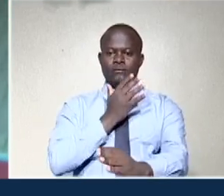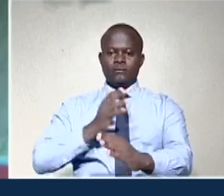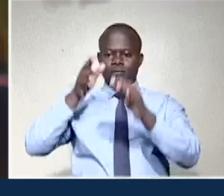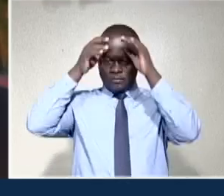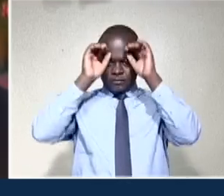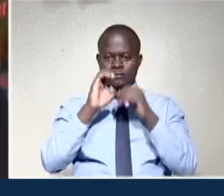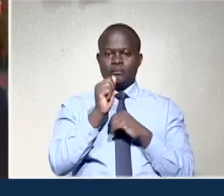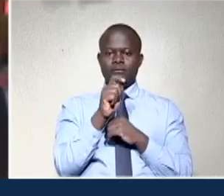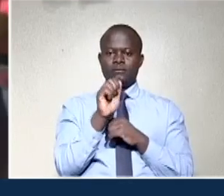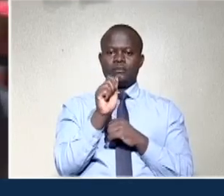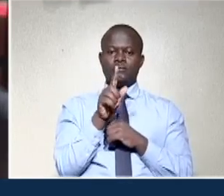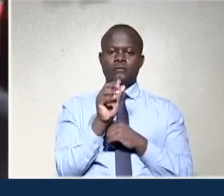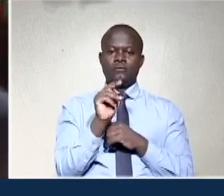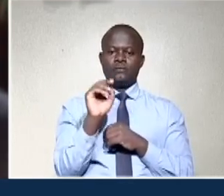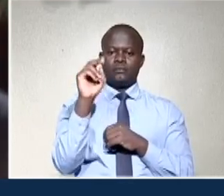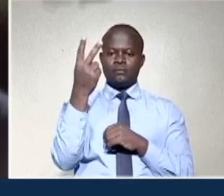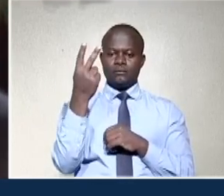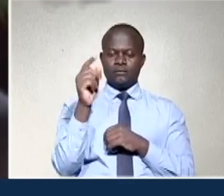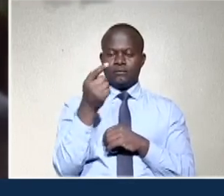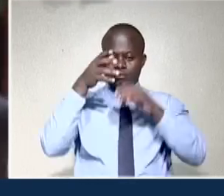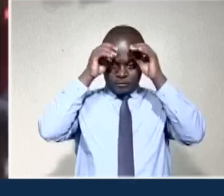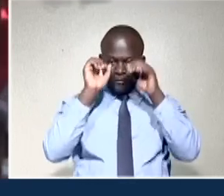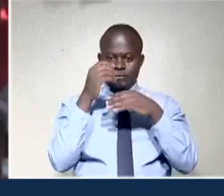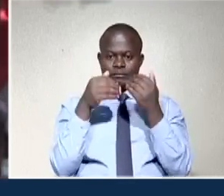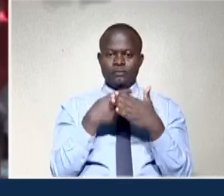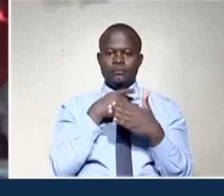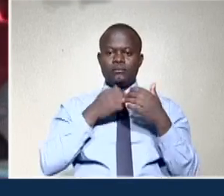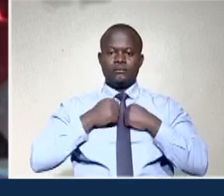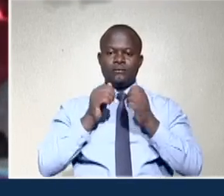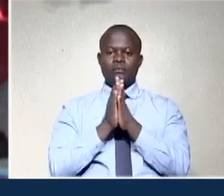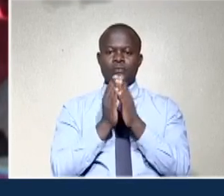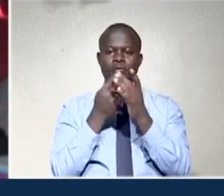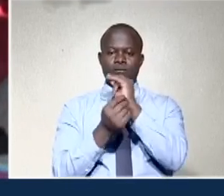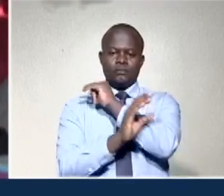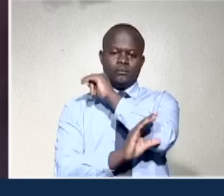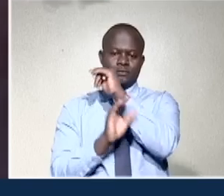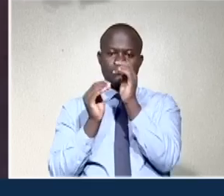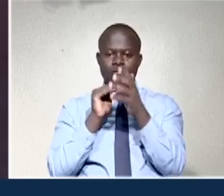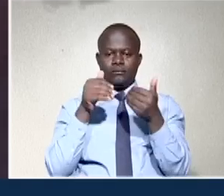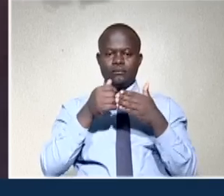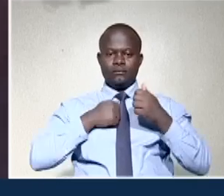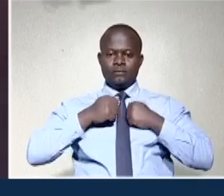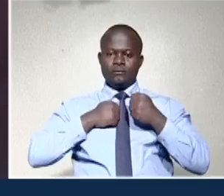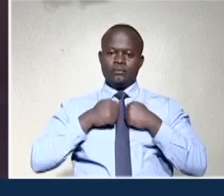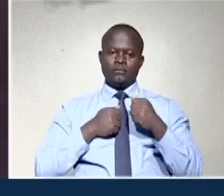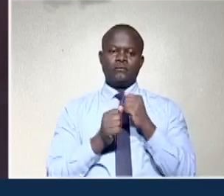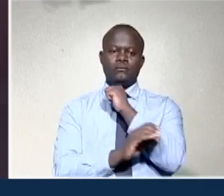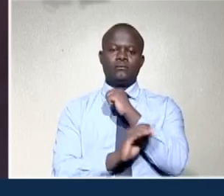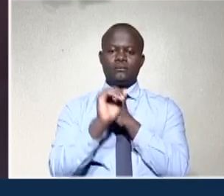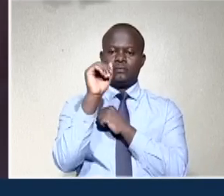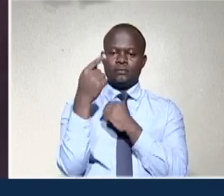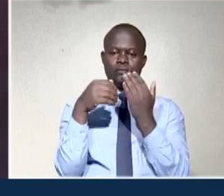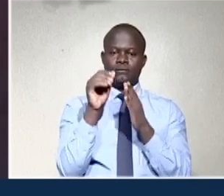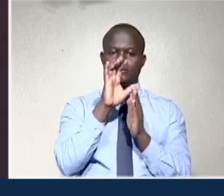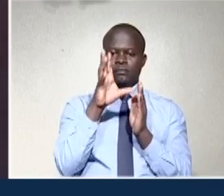Perezida Katalin Novak abaye Perezida wa mbere wa Hongiriya usuye u Rwanda mu mateka y'ibihugu byombi, ndetse u Rwanda rukaba rubaye igihugu cya mbere cyo